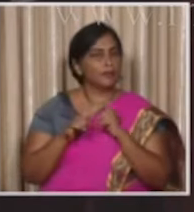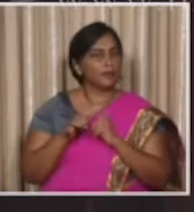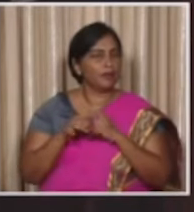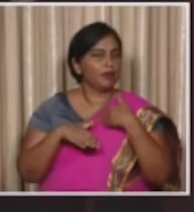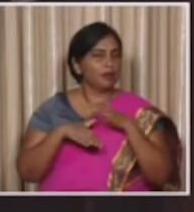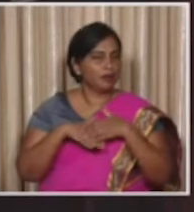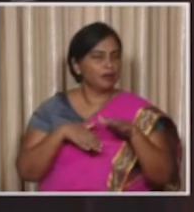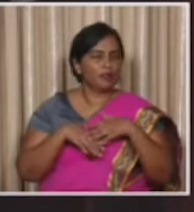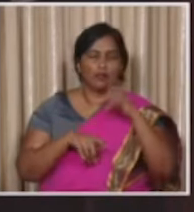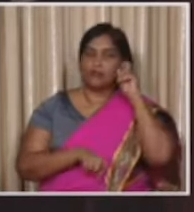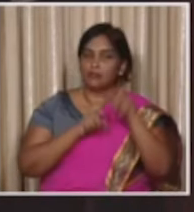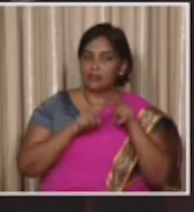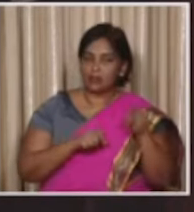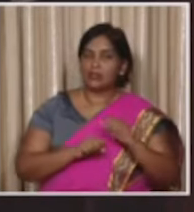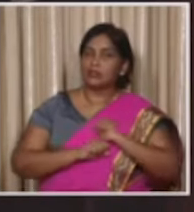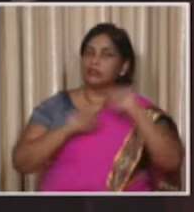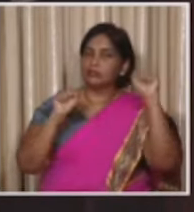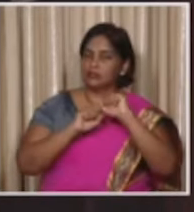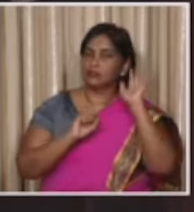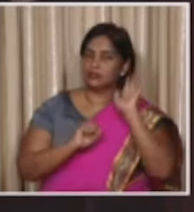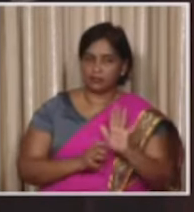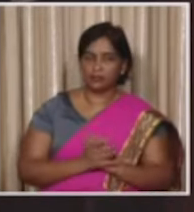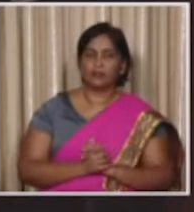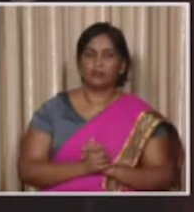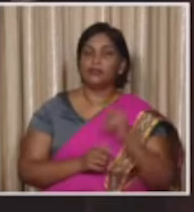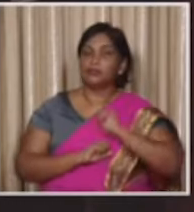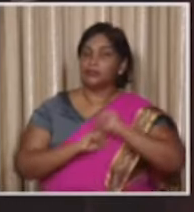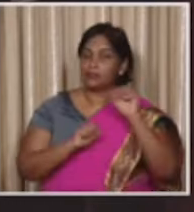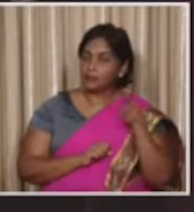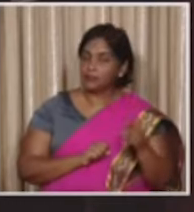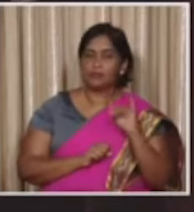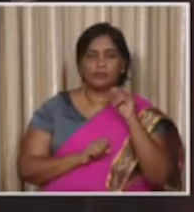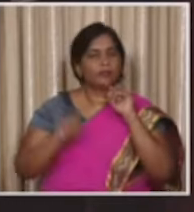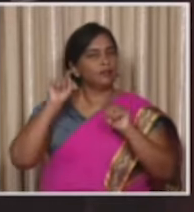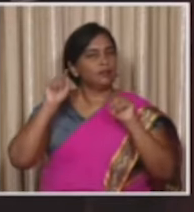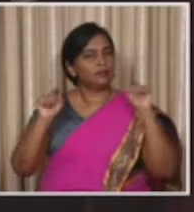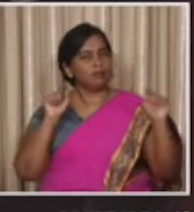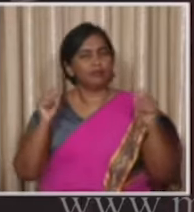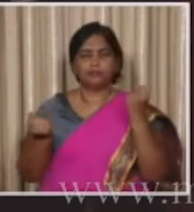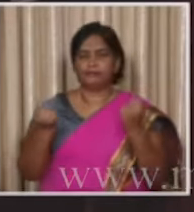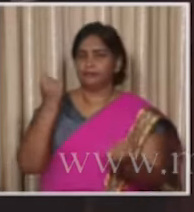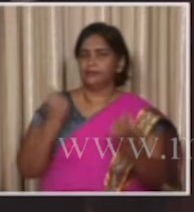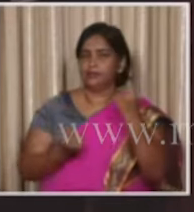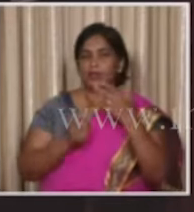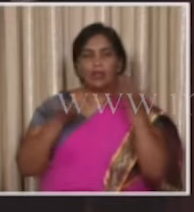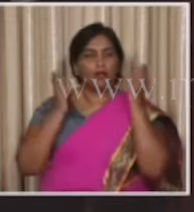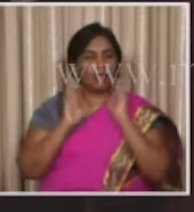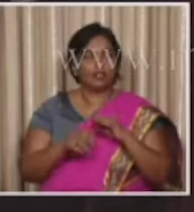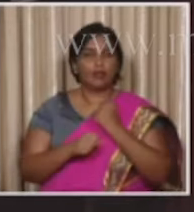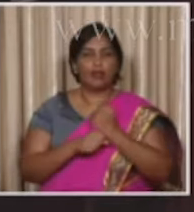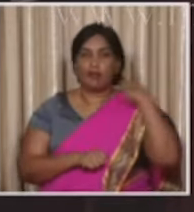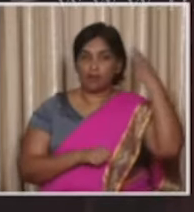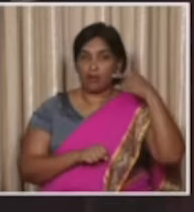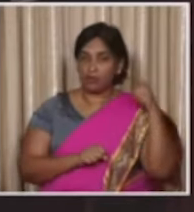දීලා මිනිස්සු අරගලයක් කරා ඒ අරගලය යම් යම් තැන් වලින් මතුවෙලා අවසානයේ ගෝල් පේස්